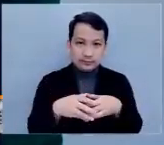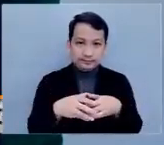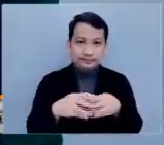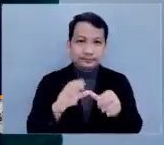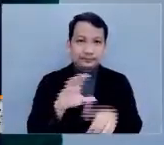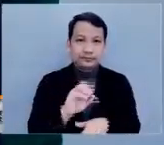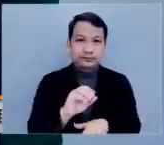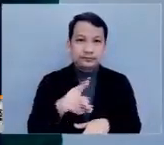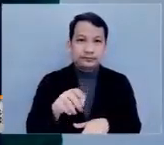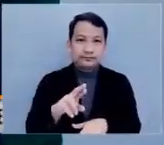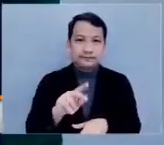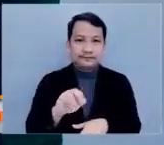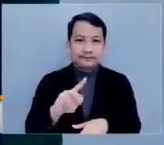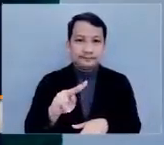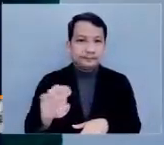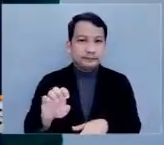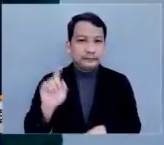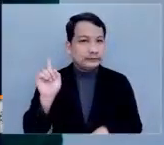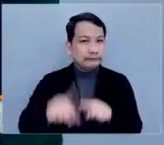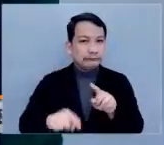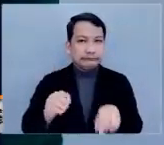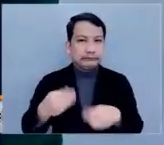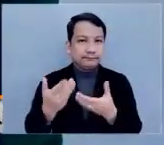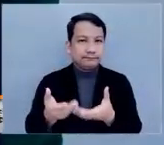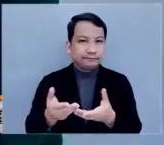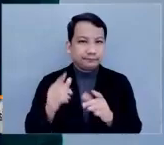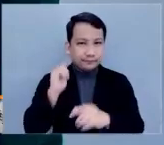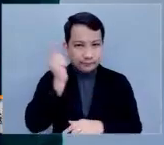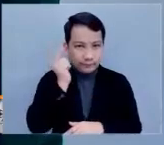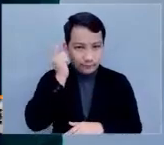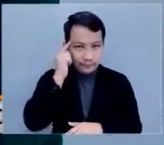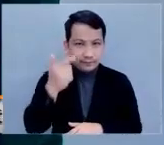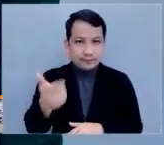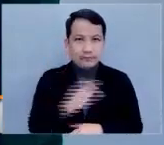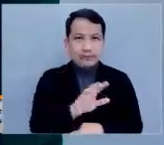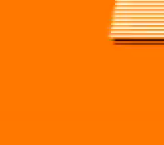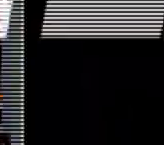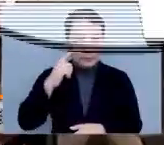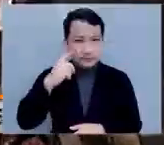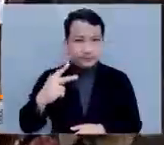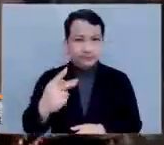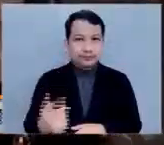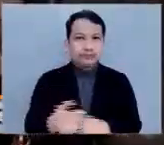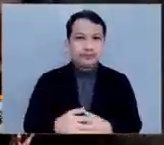kayang ibigay ng pamahalaan. Nasa frontline ng balitang yan, si Gerard De La Peña.